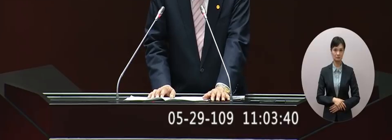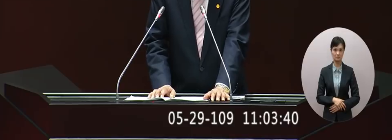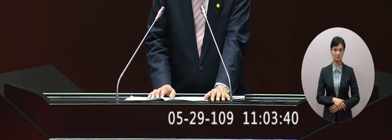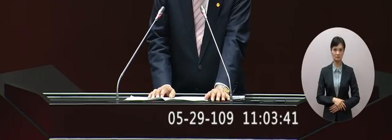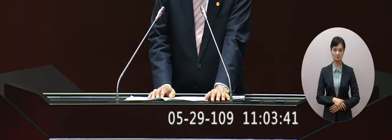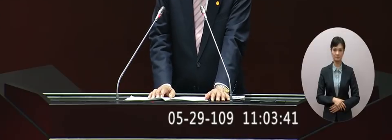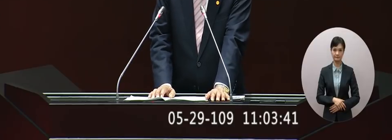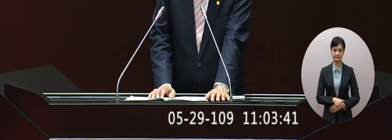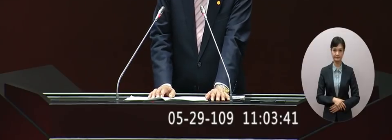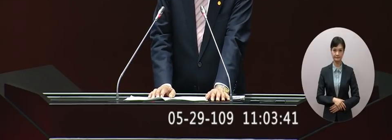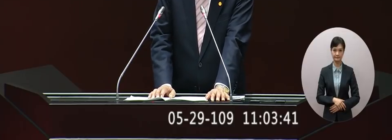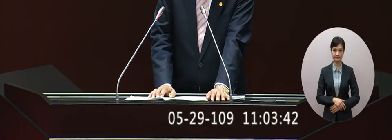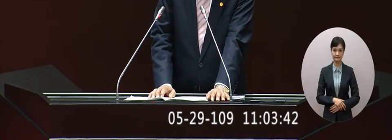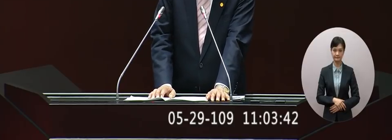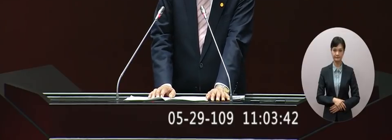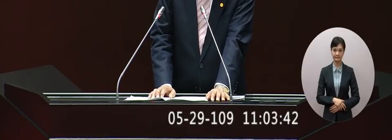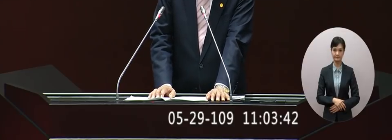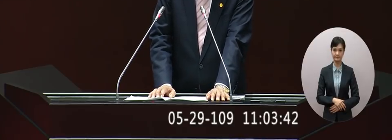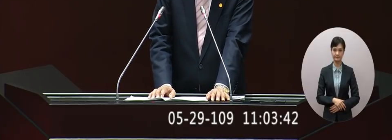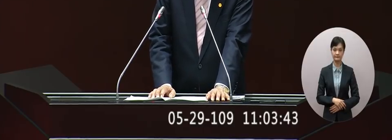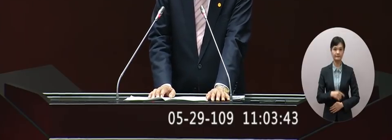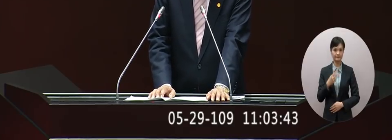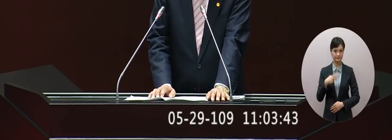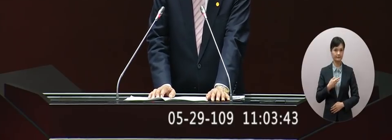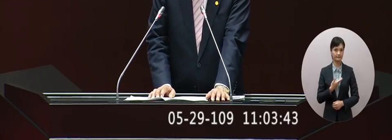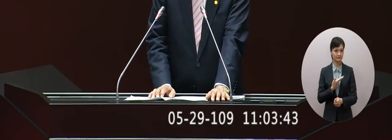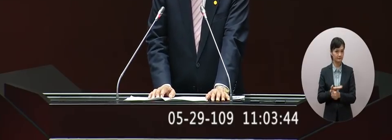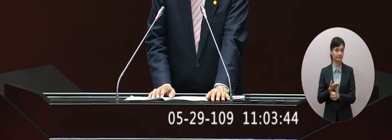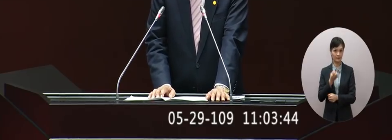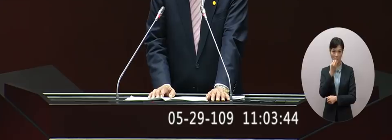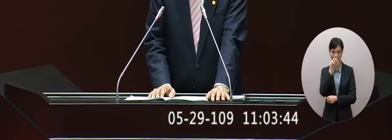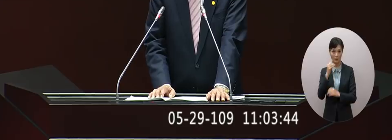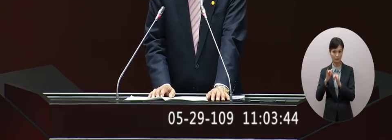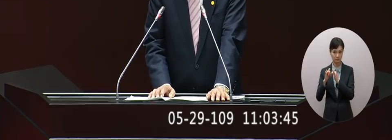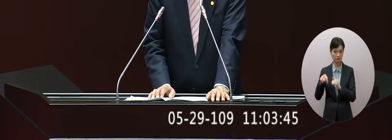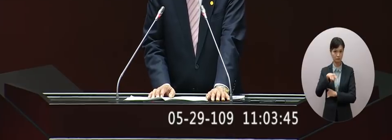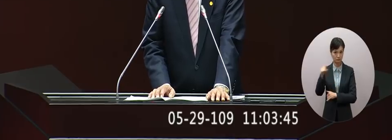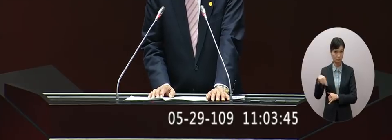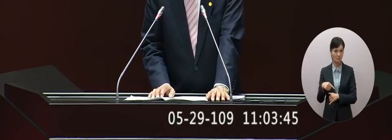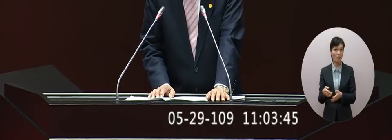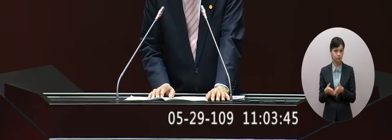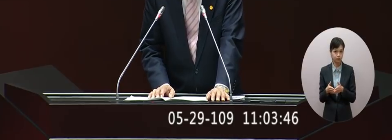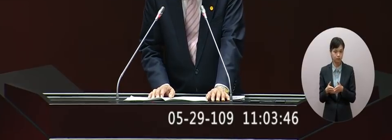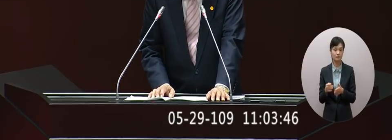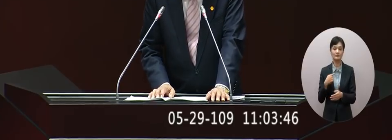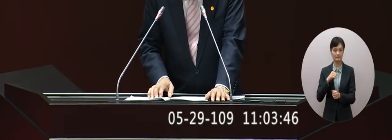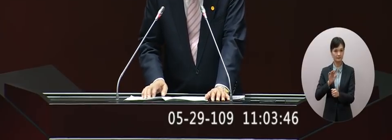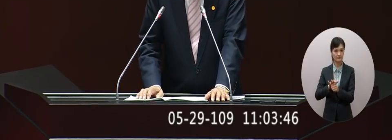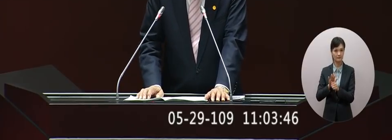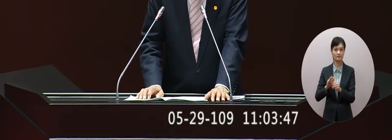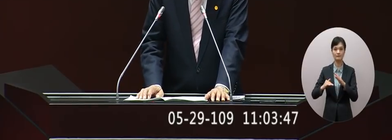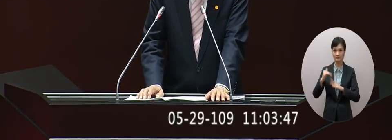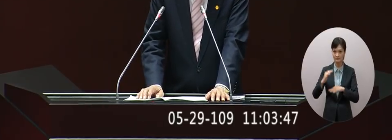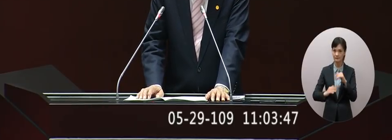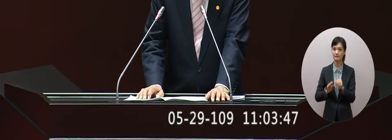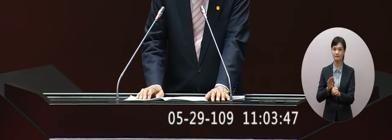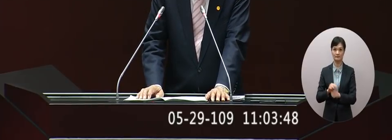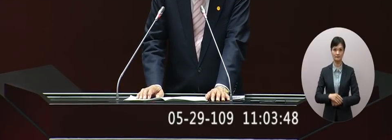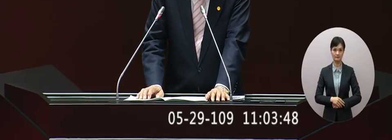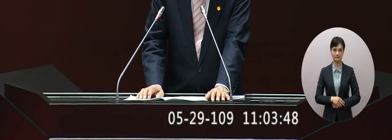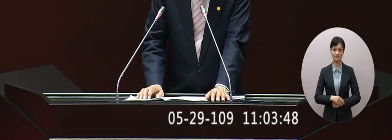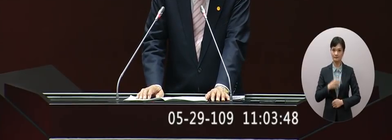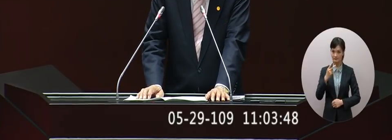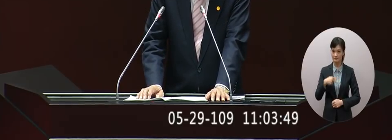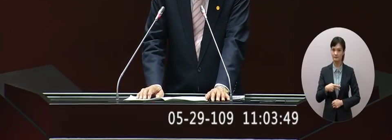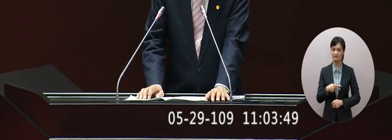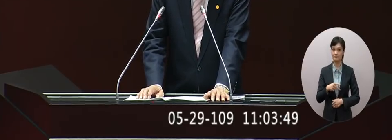跟变化，我们会提供港人必要的人道关怀协助，同时也